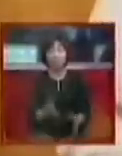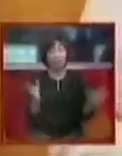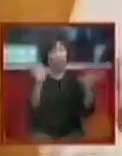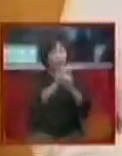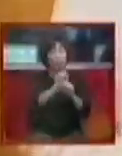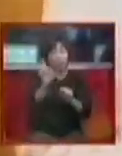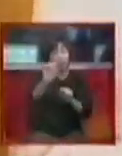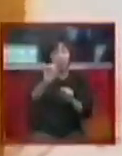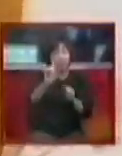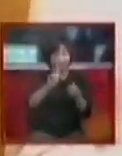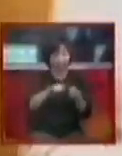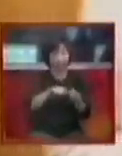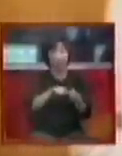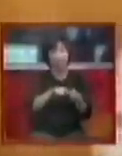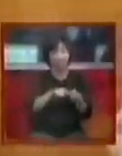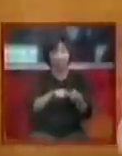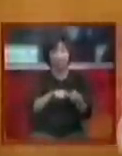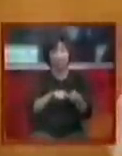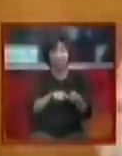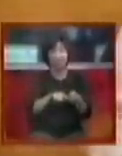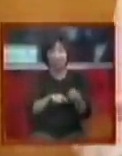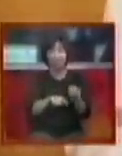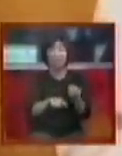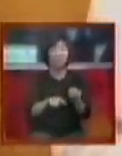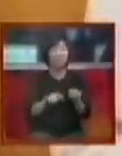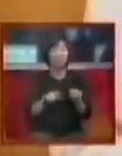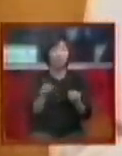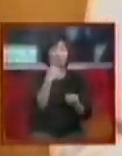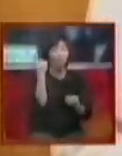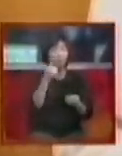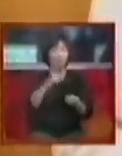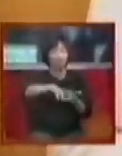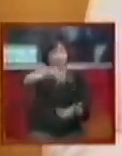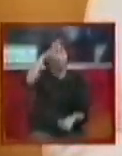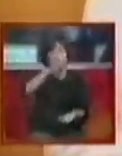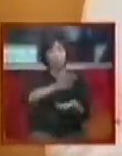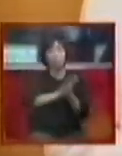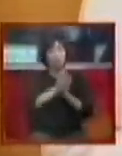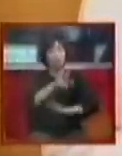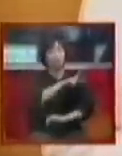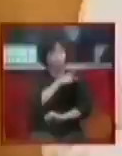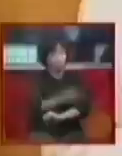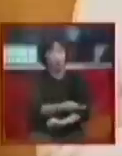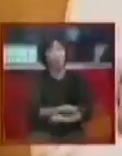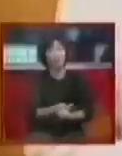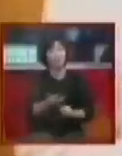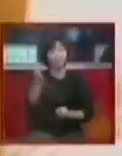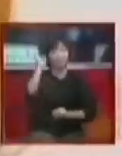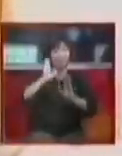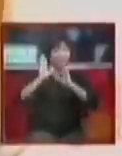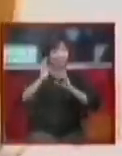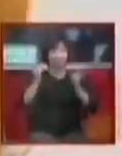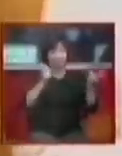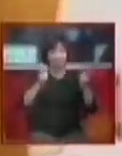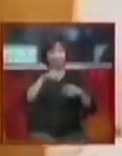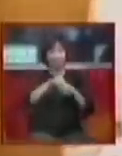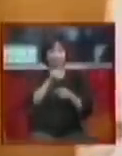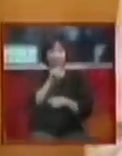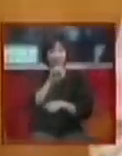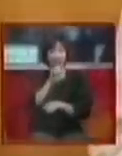Tapos na ang panahon kung kailan choice lang ng makapangyarihan ang mahalaga. Halimbawa, ang dating namumuno sa